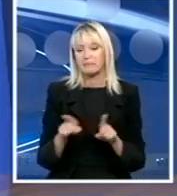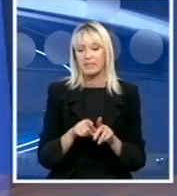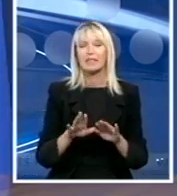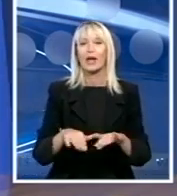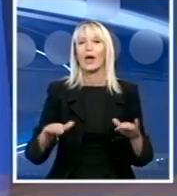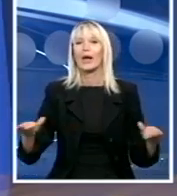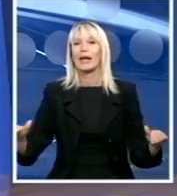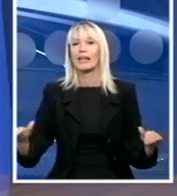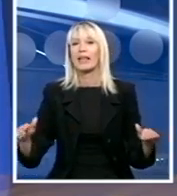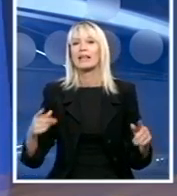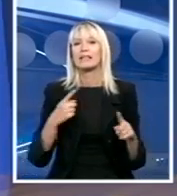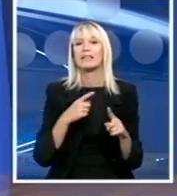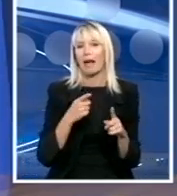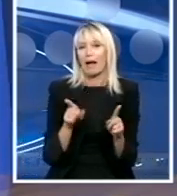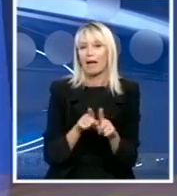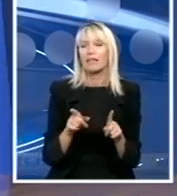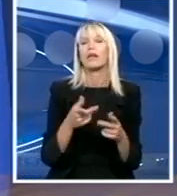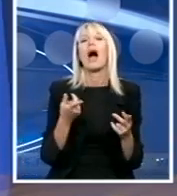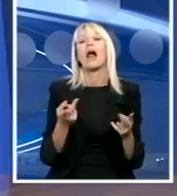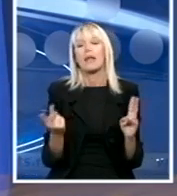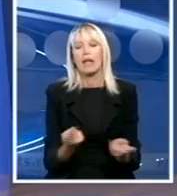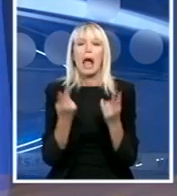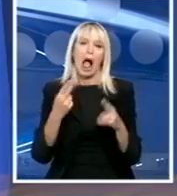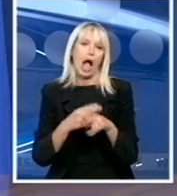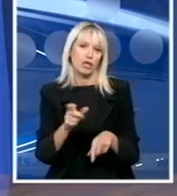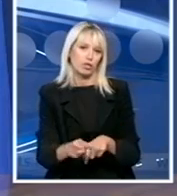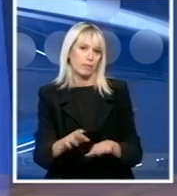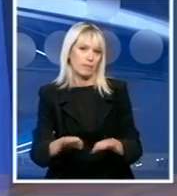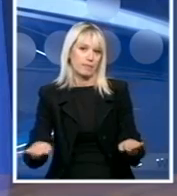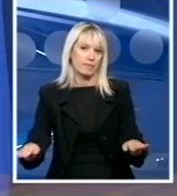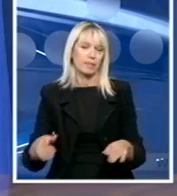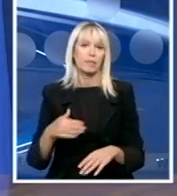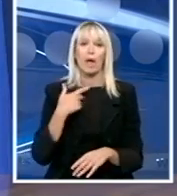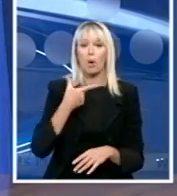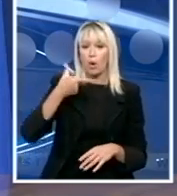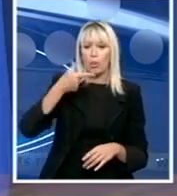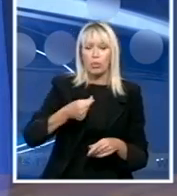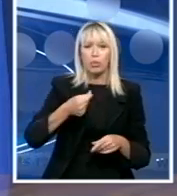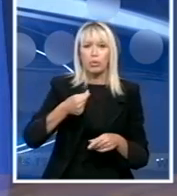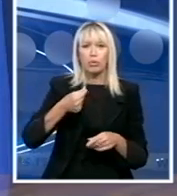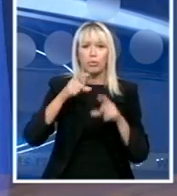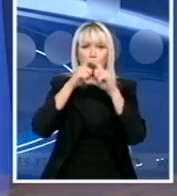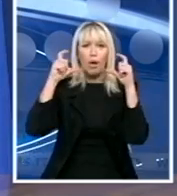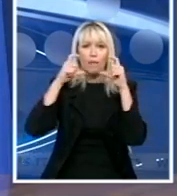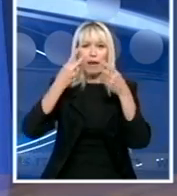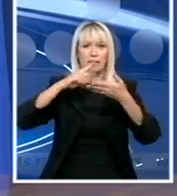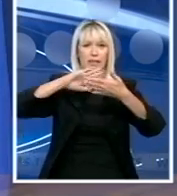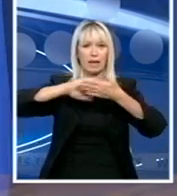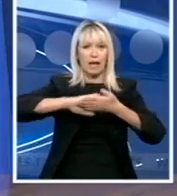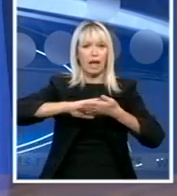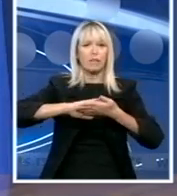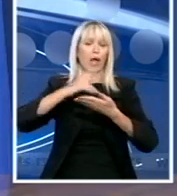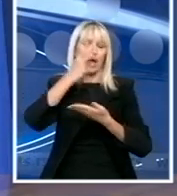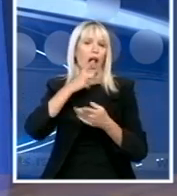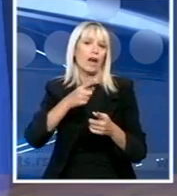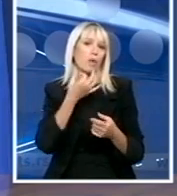uglavnom imaju vrlo blage forme bolesti. Da li je dvoslojna maska? Svakako da 2 sloja više štite nego 1. Ali